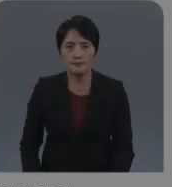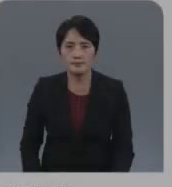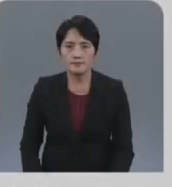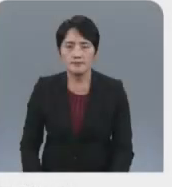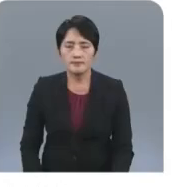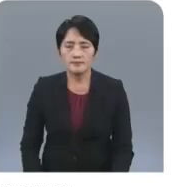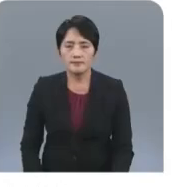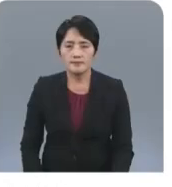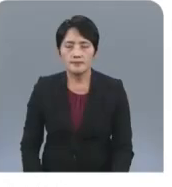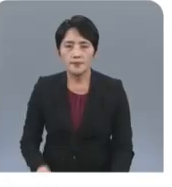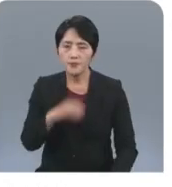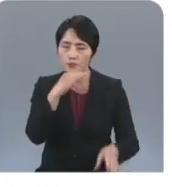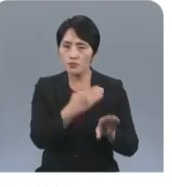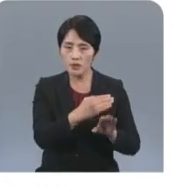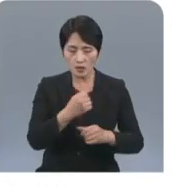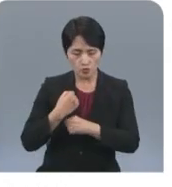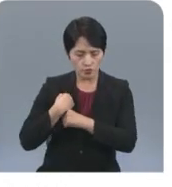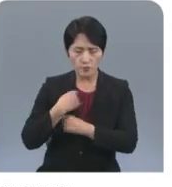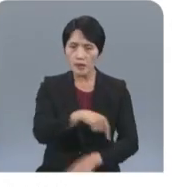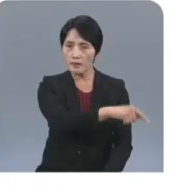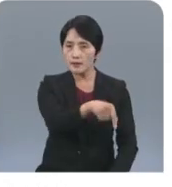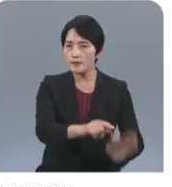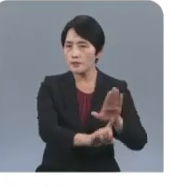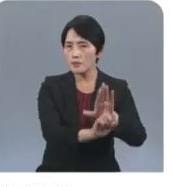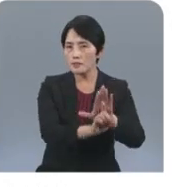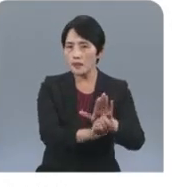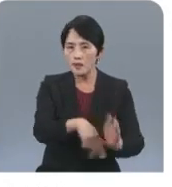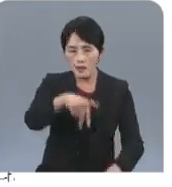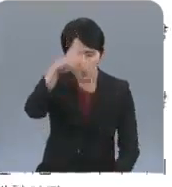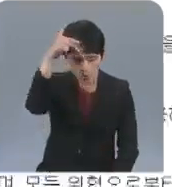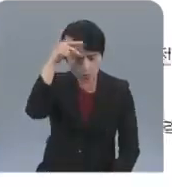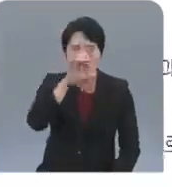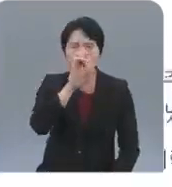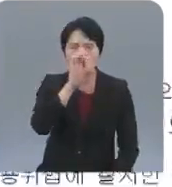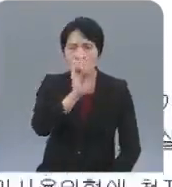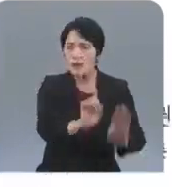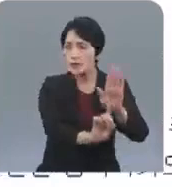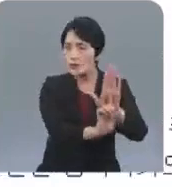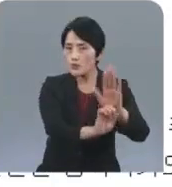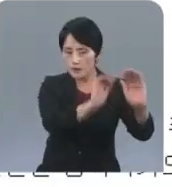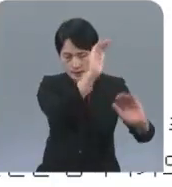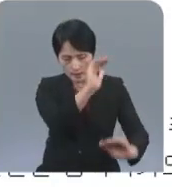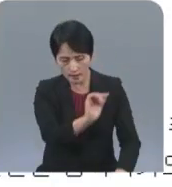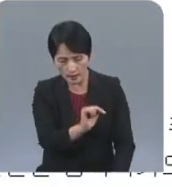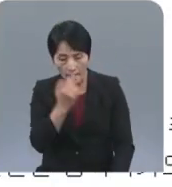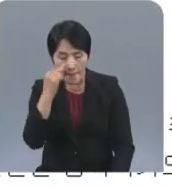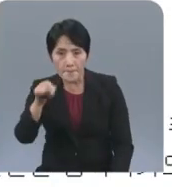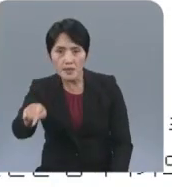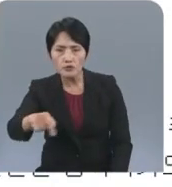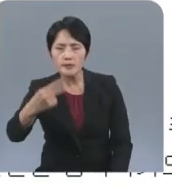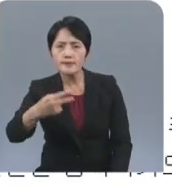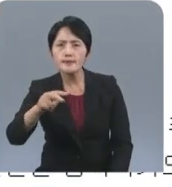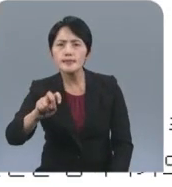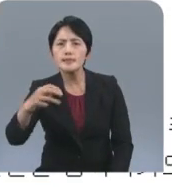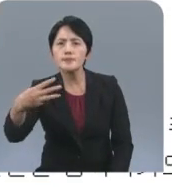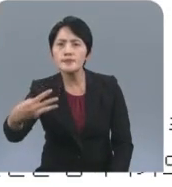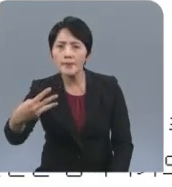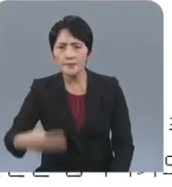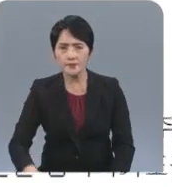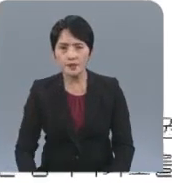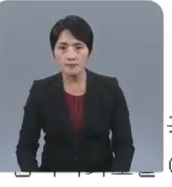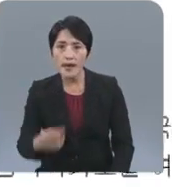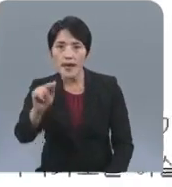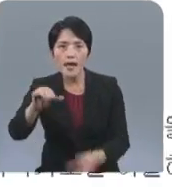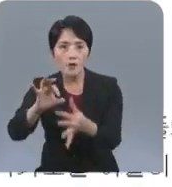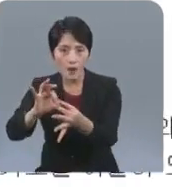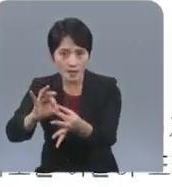в недавно обновлённой версии стратегии противодействия оружию массу уничтожения Минобороны США писала Китай